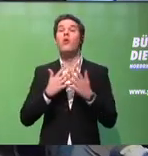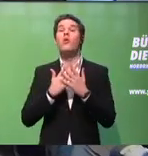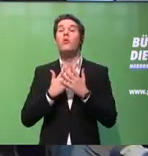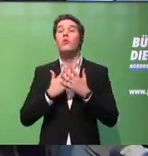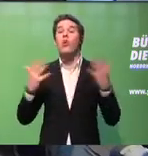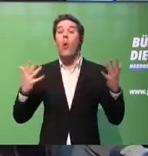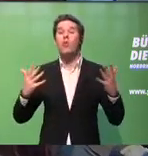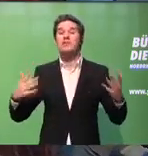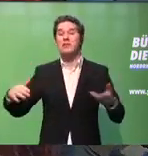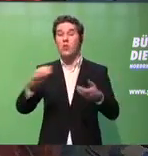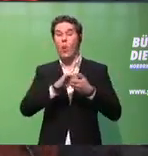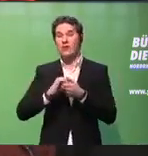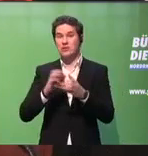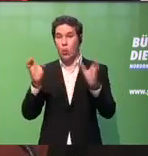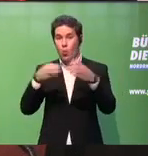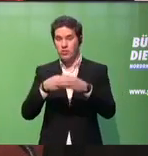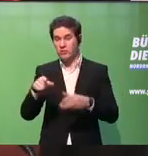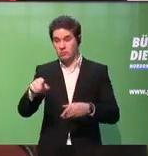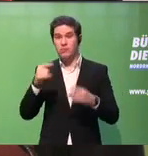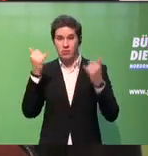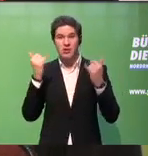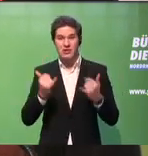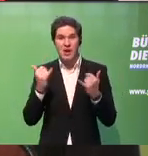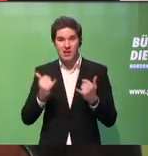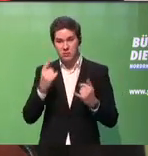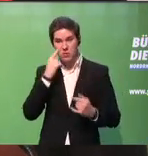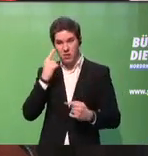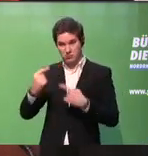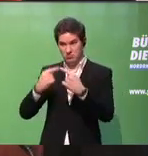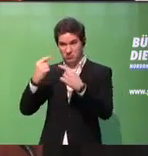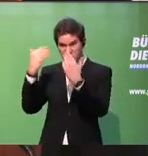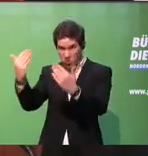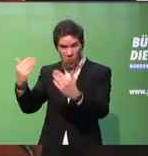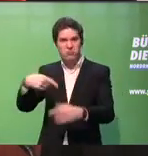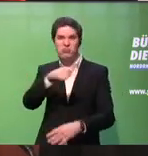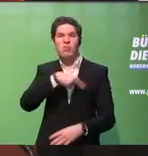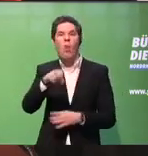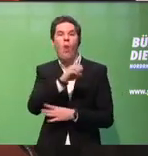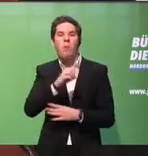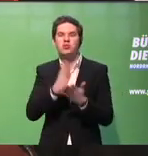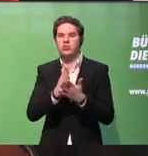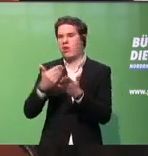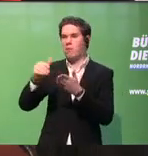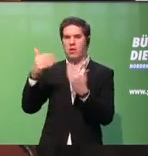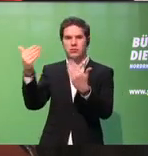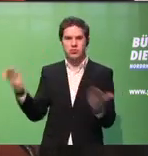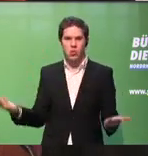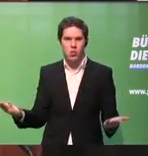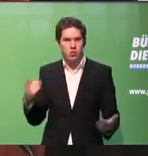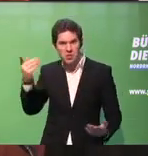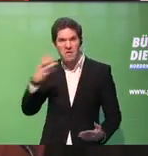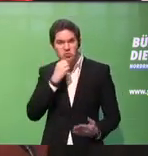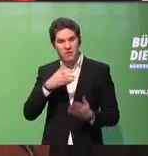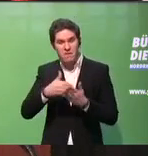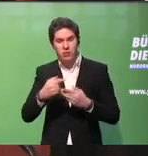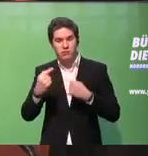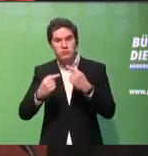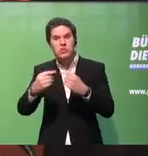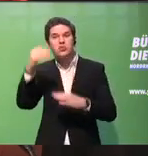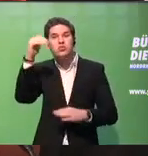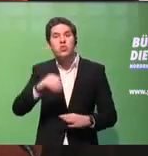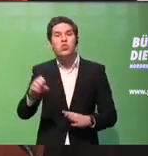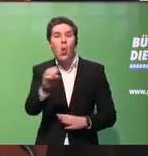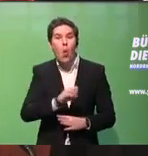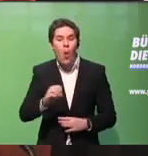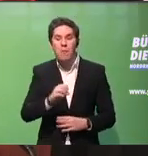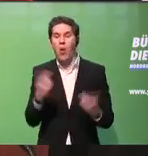Die Große Koalition ist auf dem besten Weg, weiter in einer Europäischen Union zu bauen, wie wir sie ablehnen. Sie wollen weitermachen mit einer Austerität ohne Ende, die in Südeuropa und